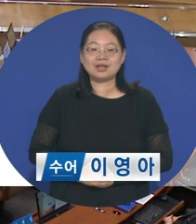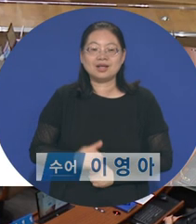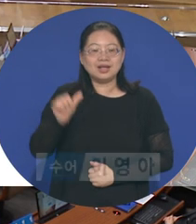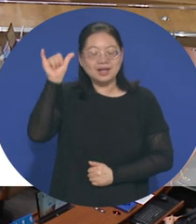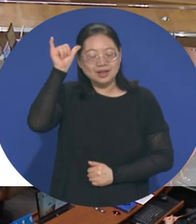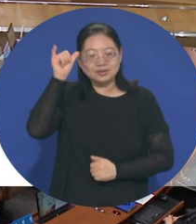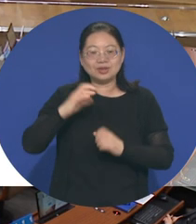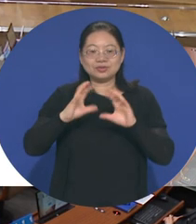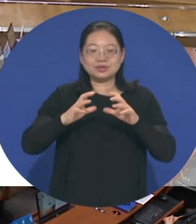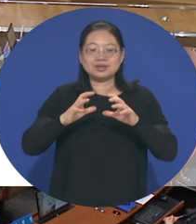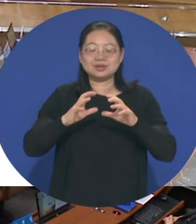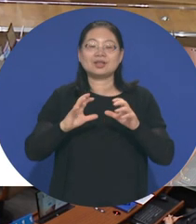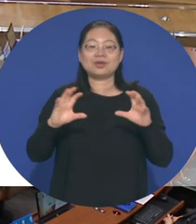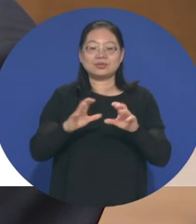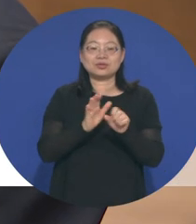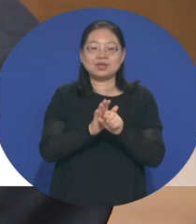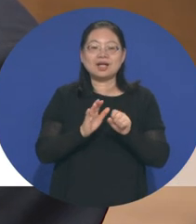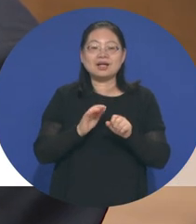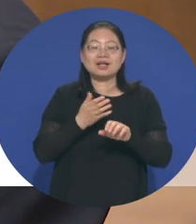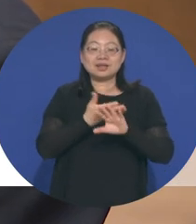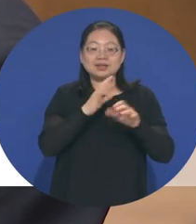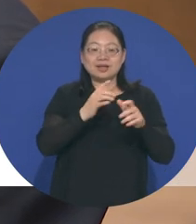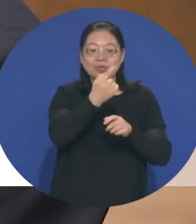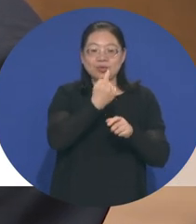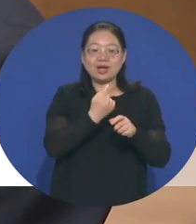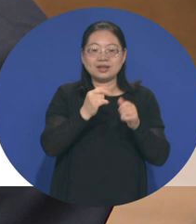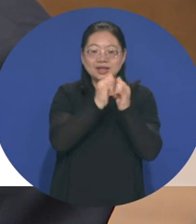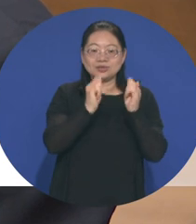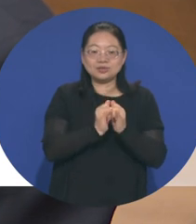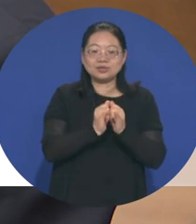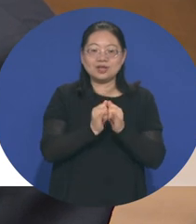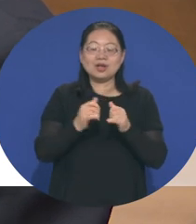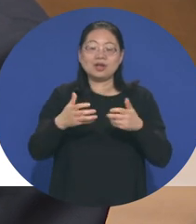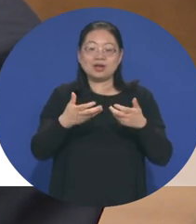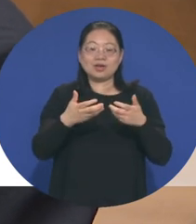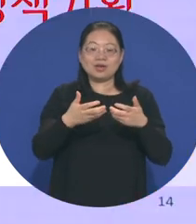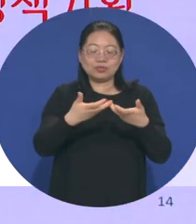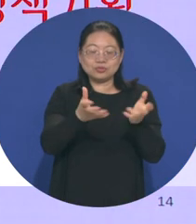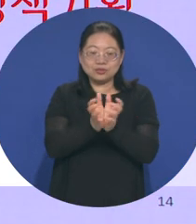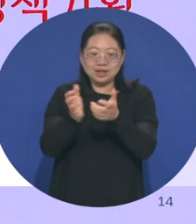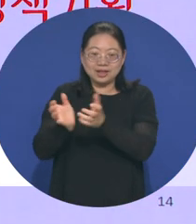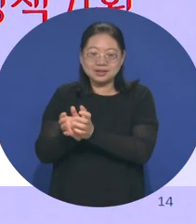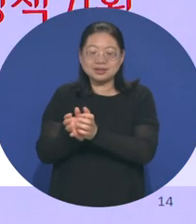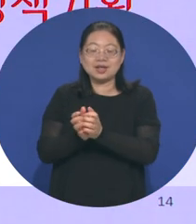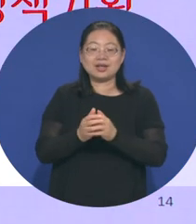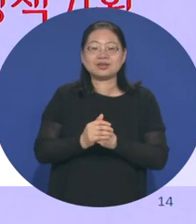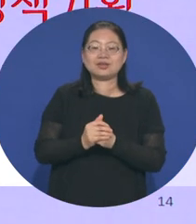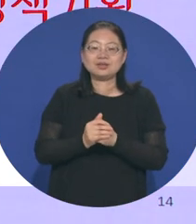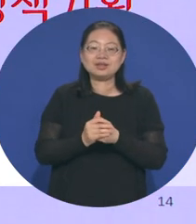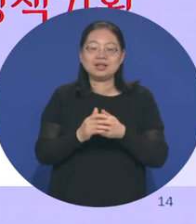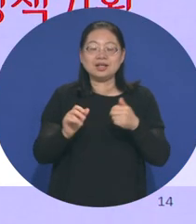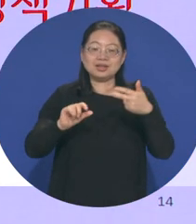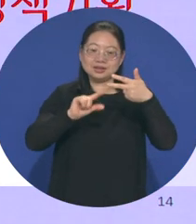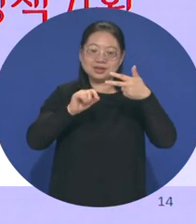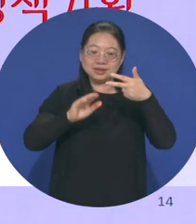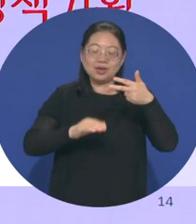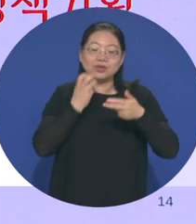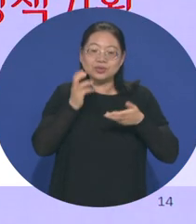AI 국가 국제 협력국, 이민 사회국 등 국 단위 조직 신설을 담은 민선 8기 후반기 경기도 조직